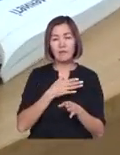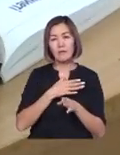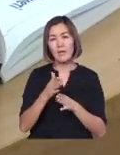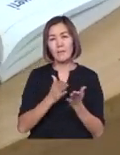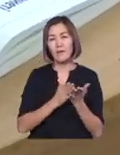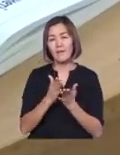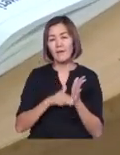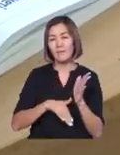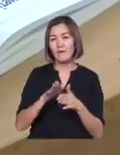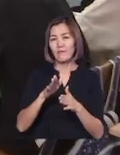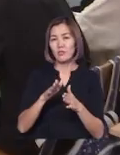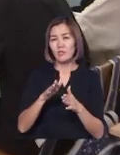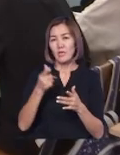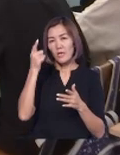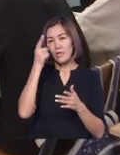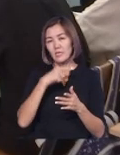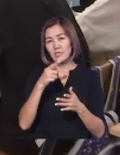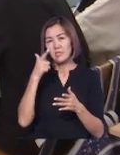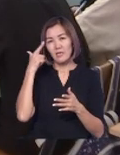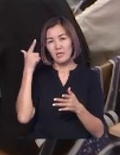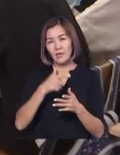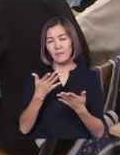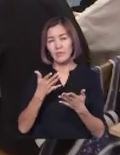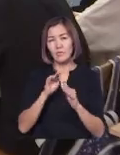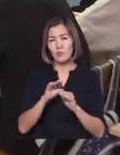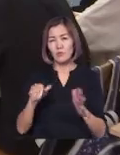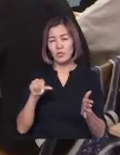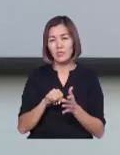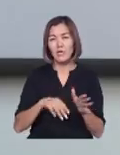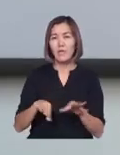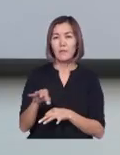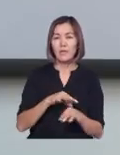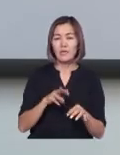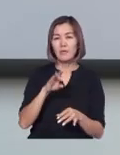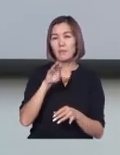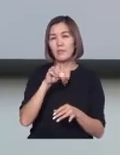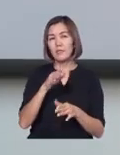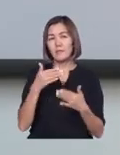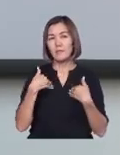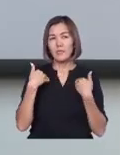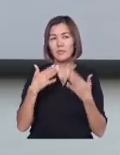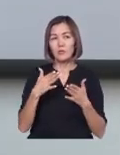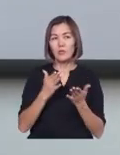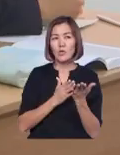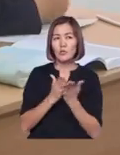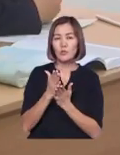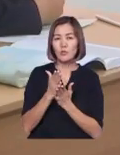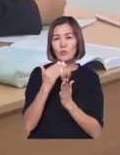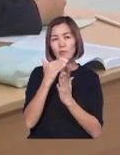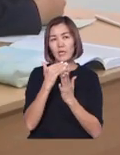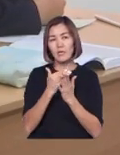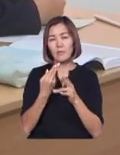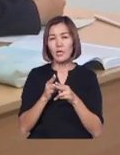на повышение этической и правовой грамотности учащихся. Проект «Менторство» представляет собой структурированную программу,